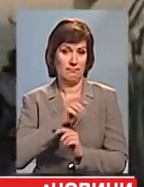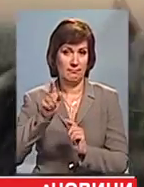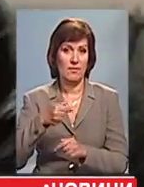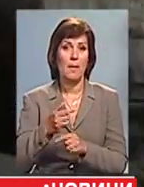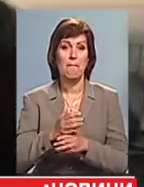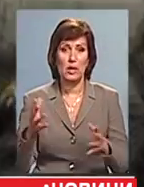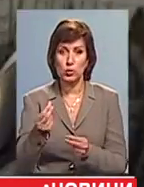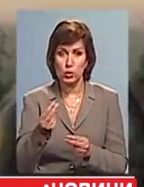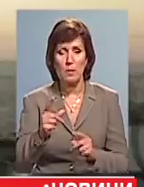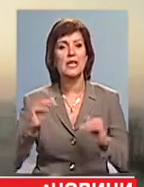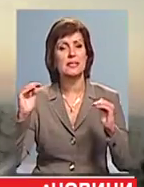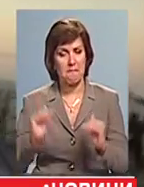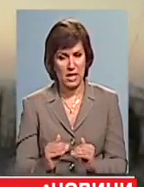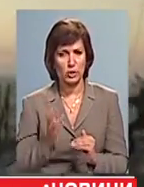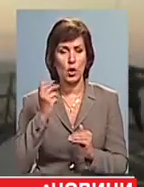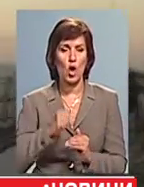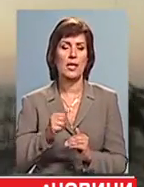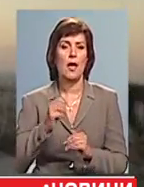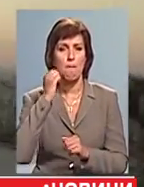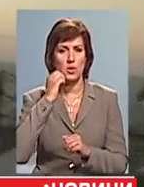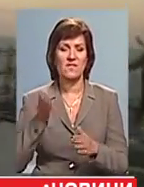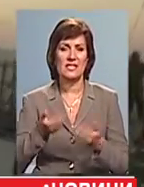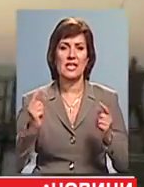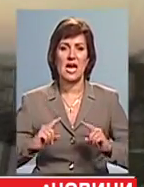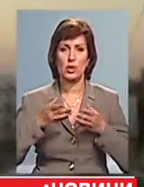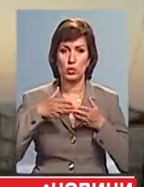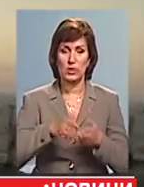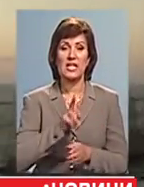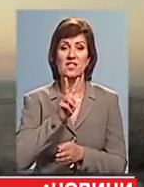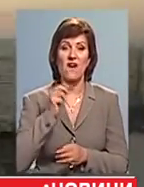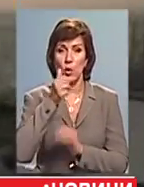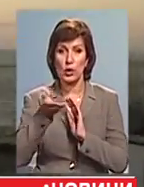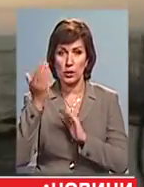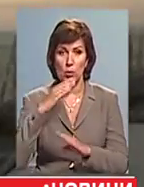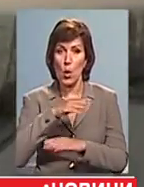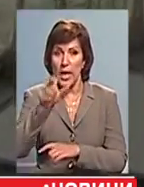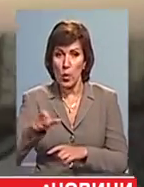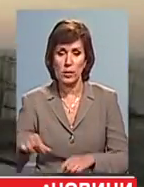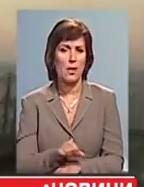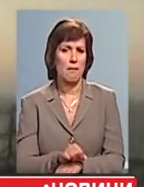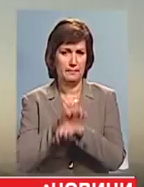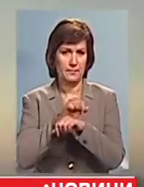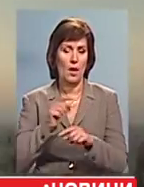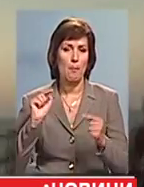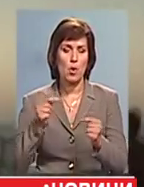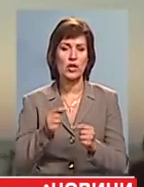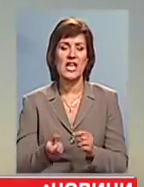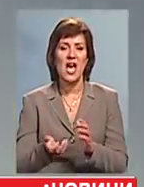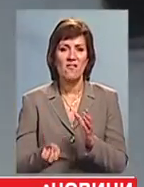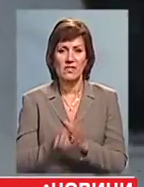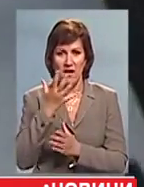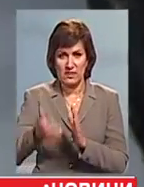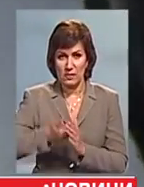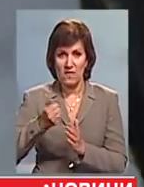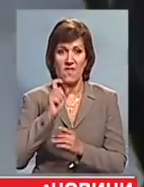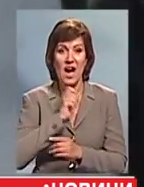її зменшили, коли Москва зняла арешт судна. Нагадаю, 2 роки тому екологи, протестуючи проти видобутку нафти в Арктиці, прикували